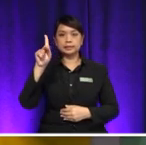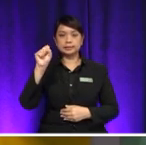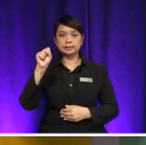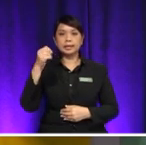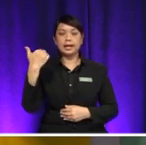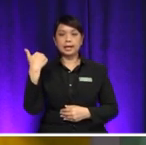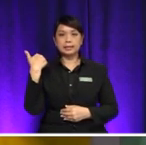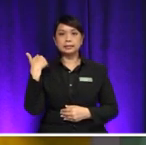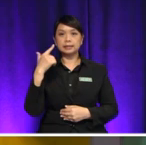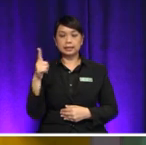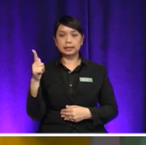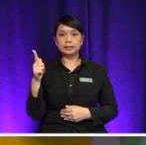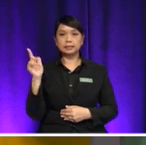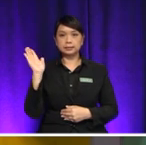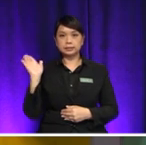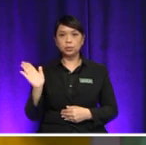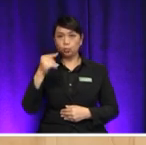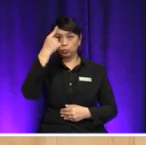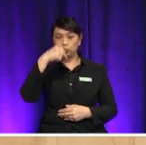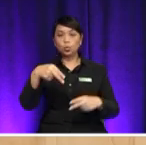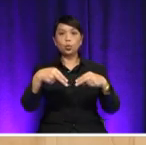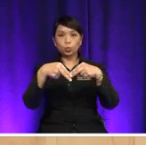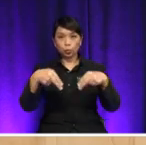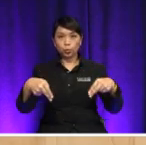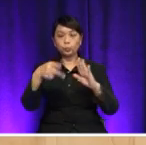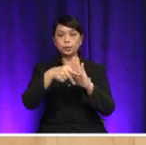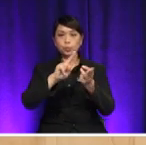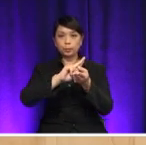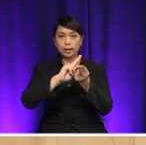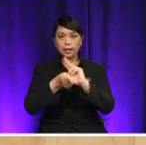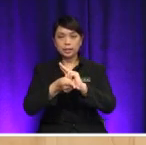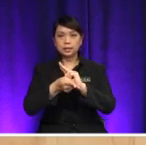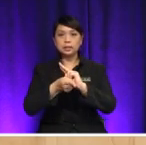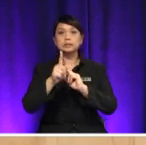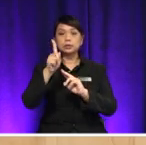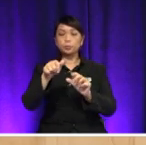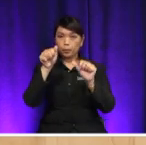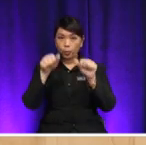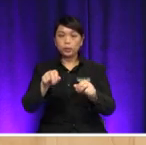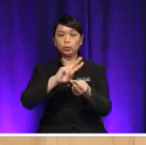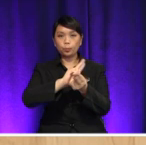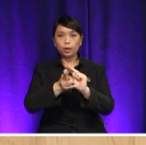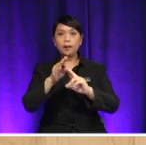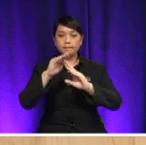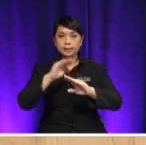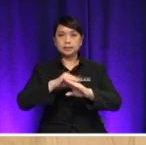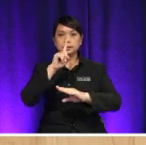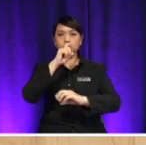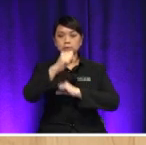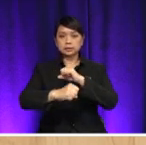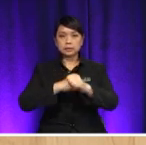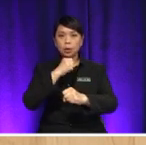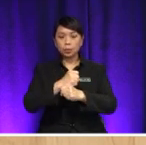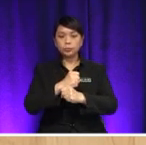yang digunakan untuk mengukur perubahan suatu pemboleh ubah pada suatu tahun tertentu